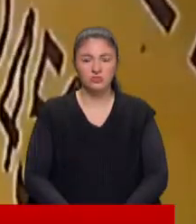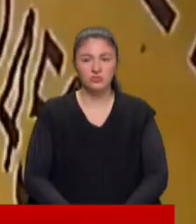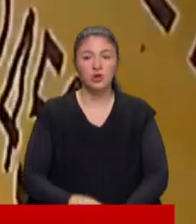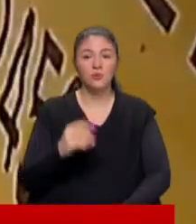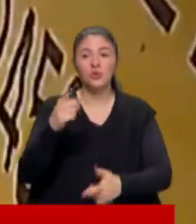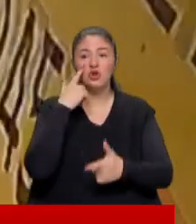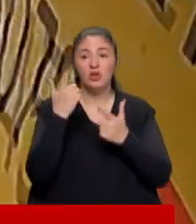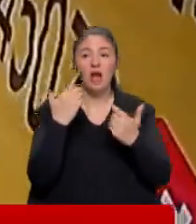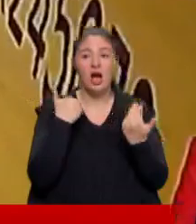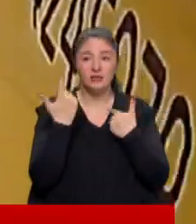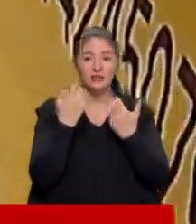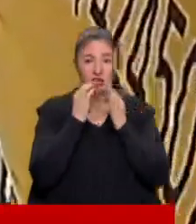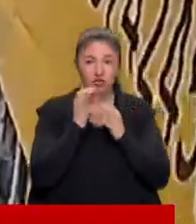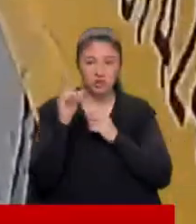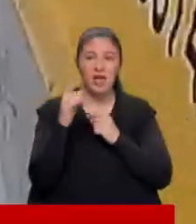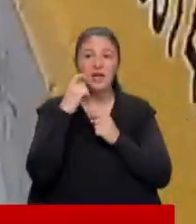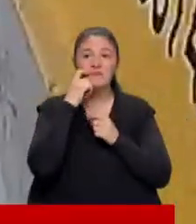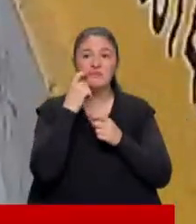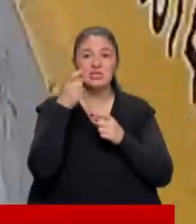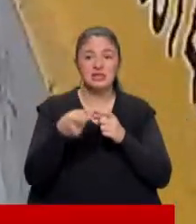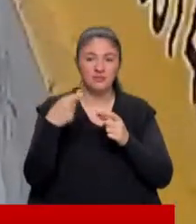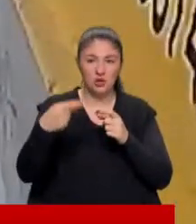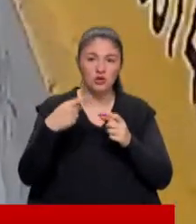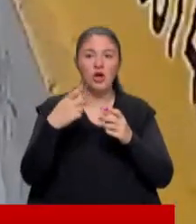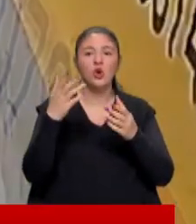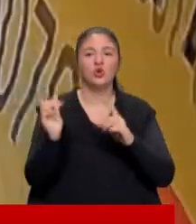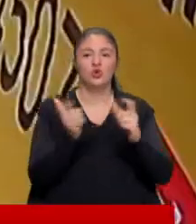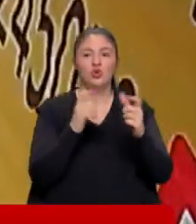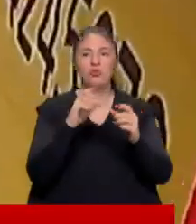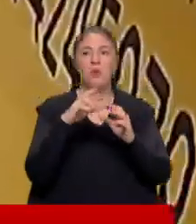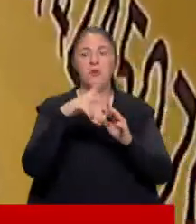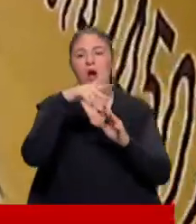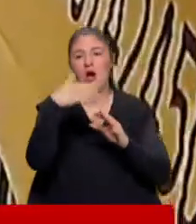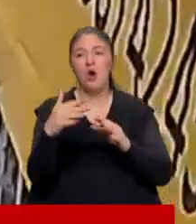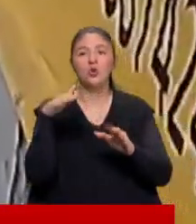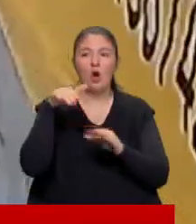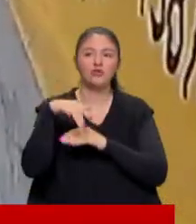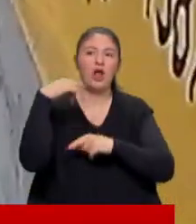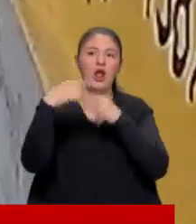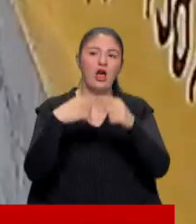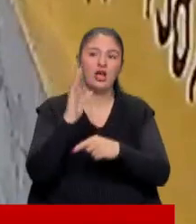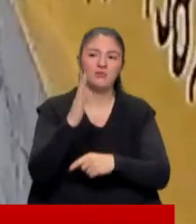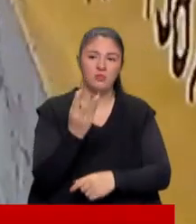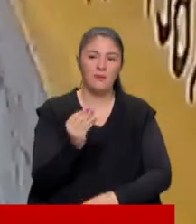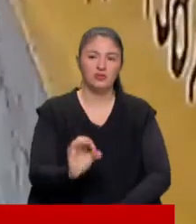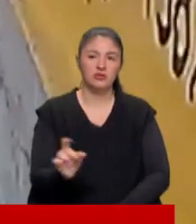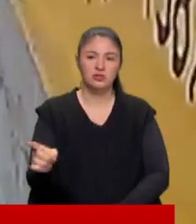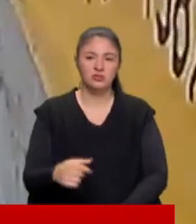Bu görüntülerin adresi ise Çin. Metal bloklar yükleme sırasında yerinden söküldü. Yokuştan yuvarlanmaya başladı.